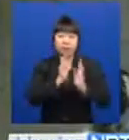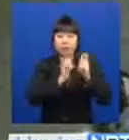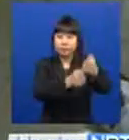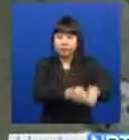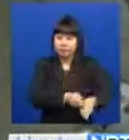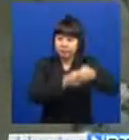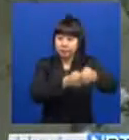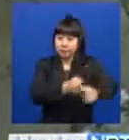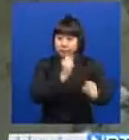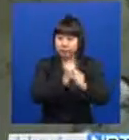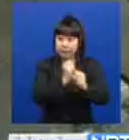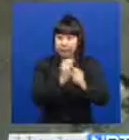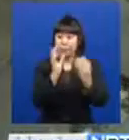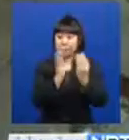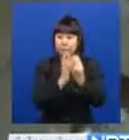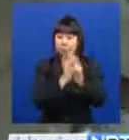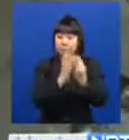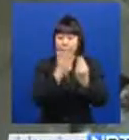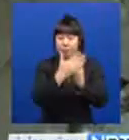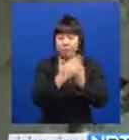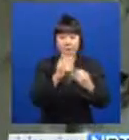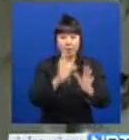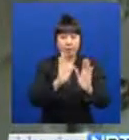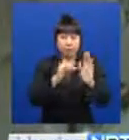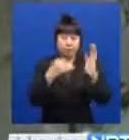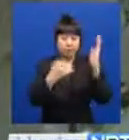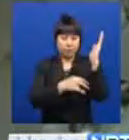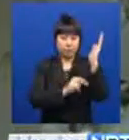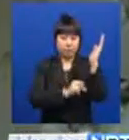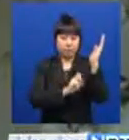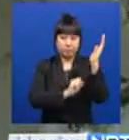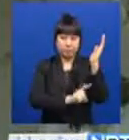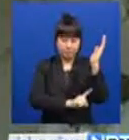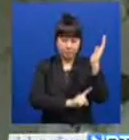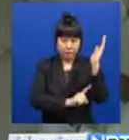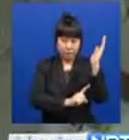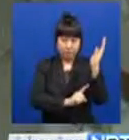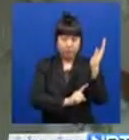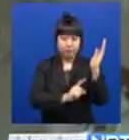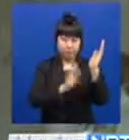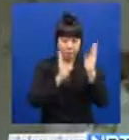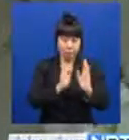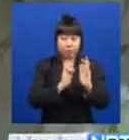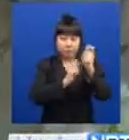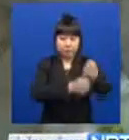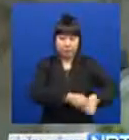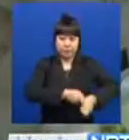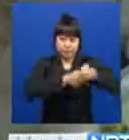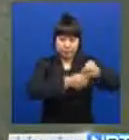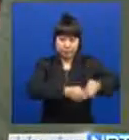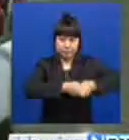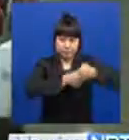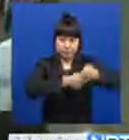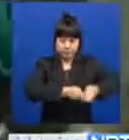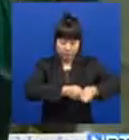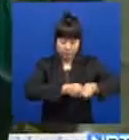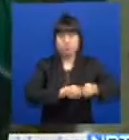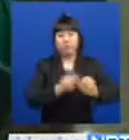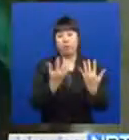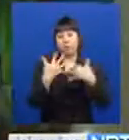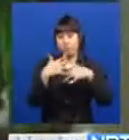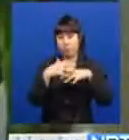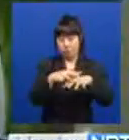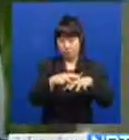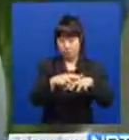ผู้ปลูกฝรั่งจากตำบลควนทองอำเภอขนอมจังหวัดนครศรีธรรมราชเป็นหนึ่งใน40เกษตรกรที่เข้าร่วมโครงการและน